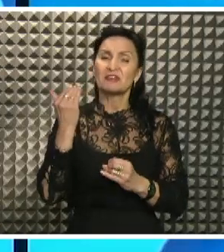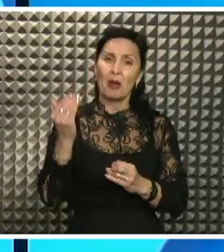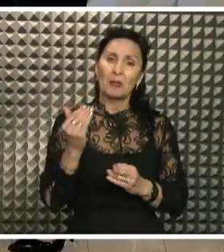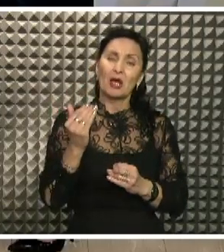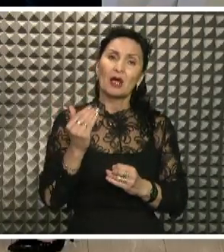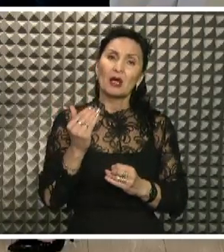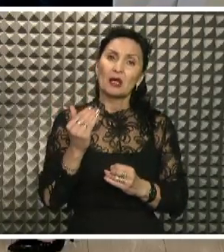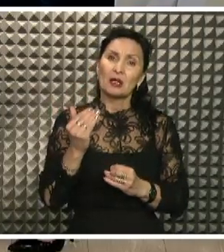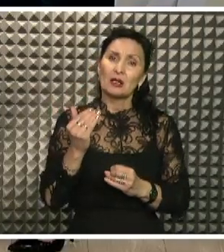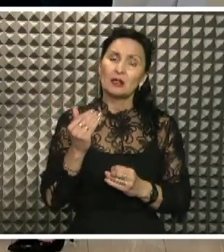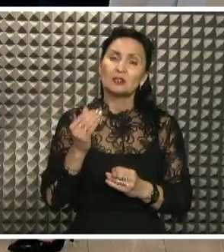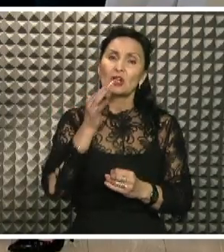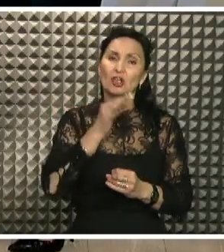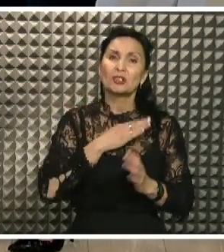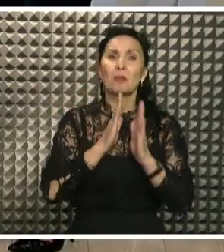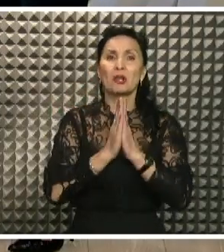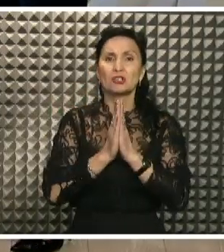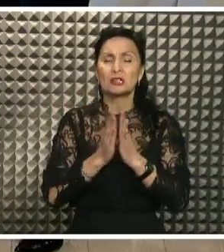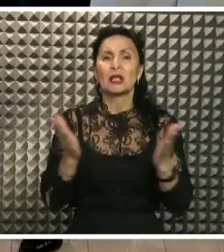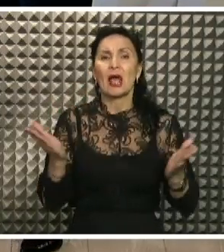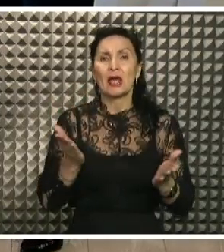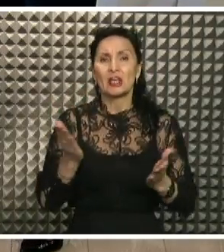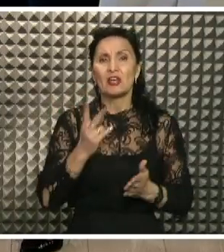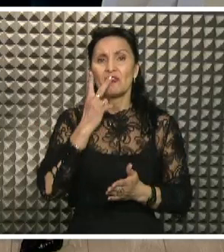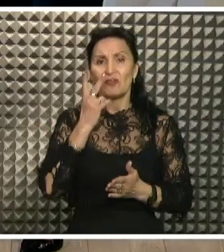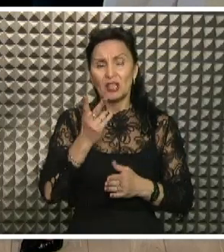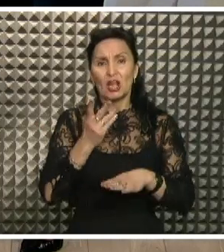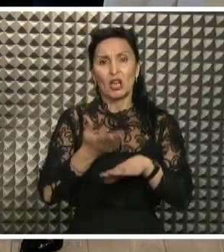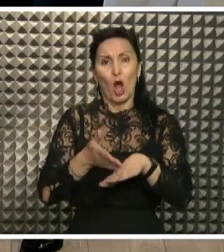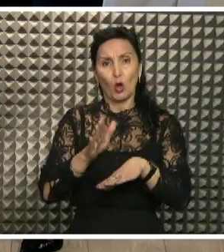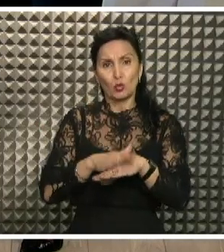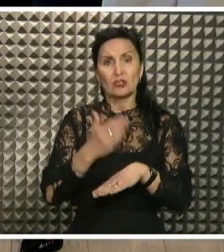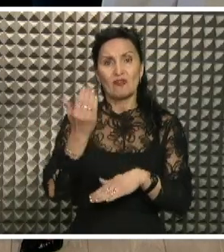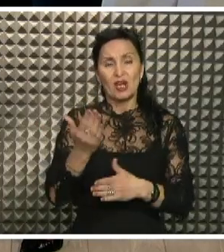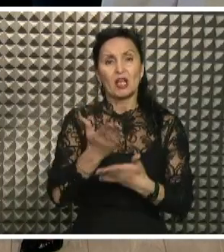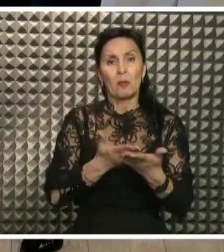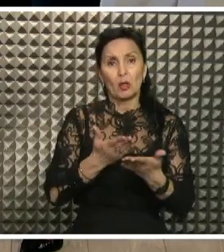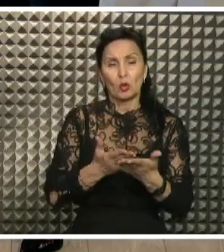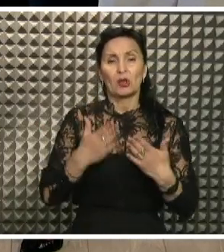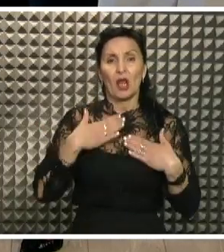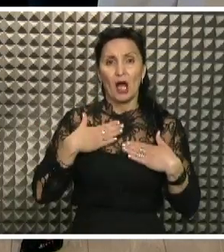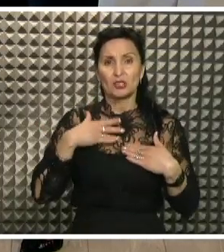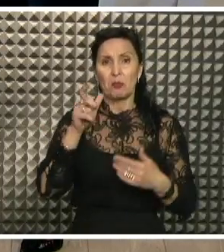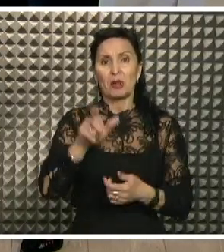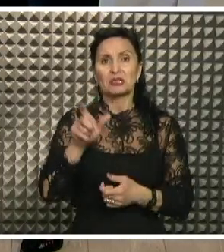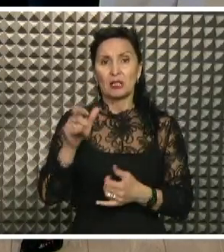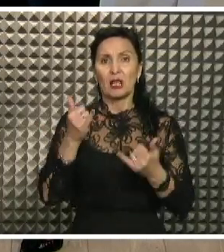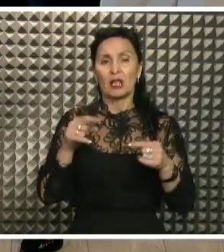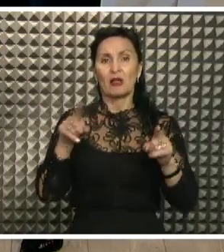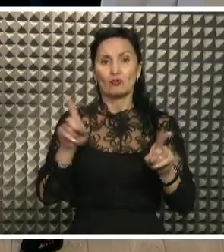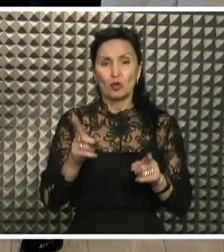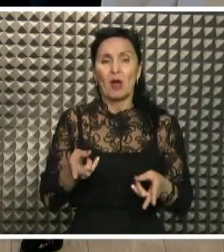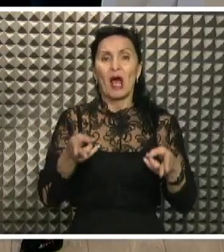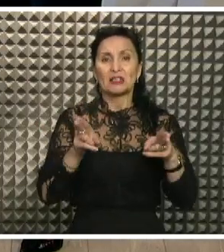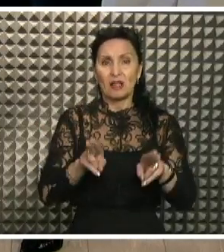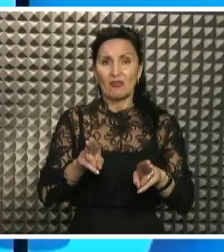Николаевна. Скажите, пожалуйста, какие виды нагрузок вы рекомендуете, да, нашим пациентам для того, чтобы оставаться